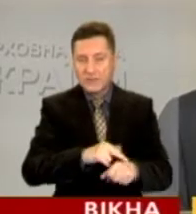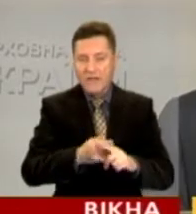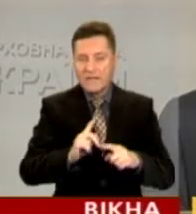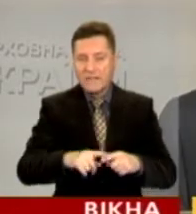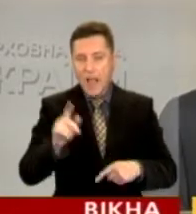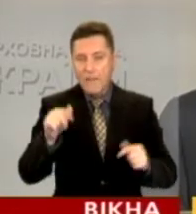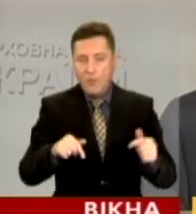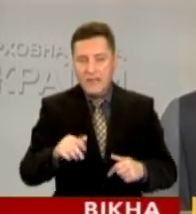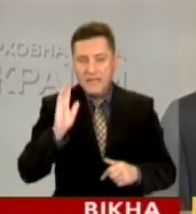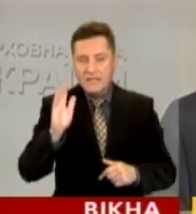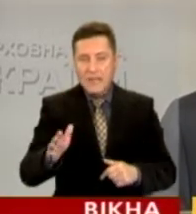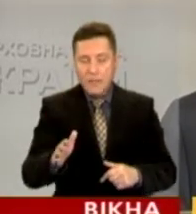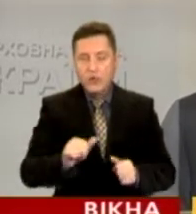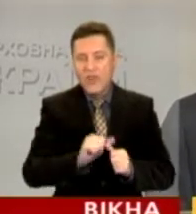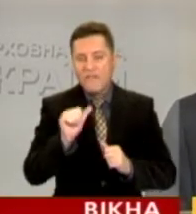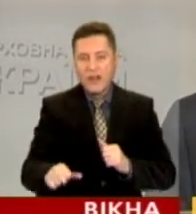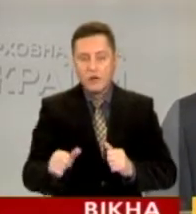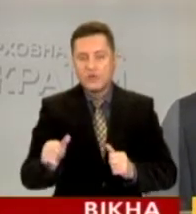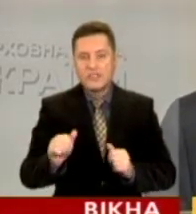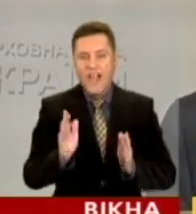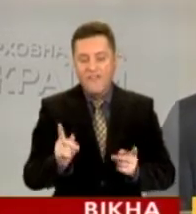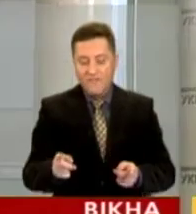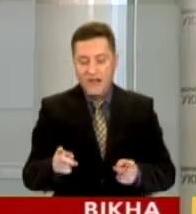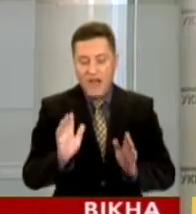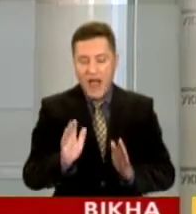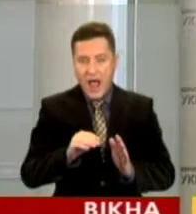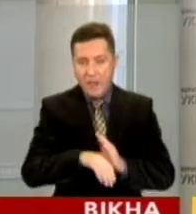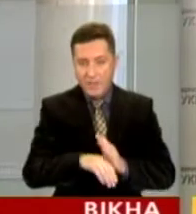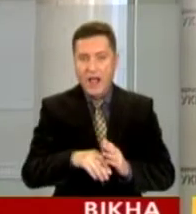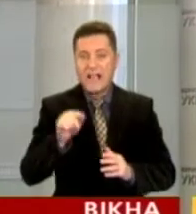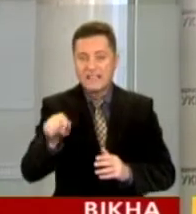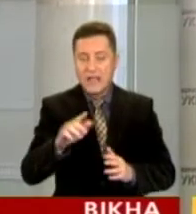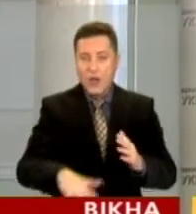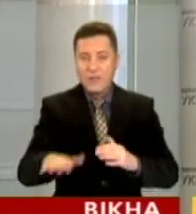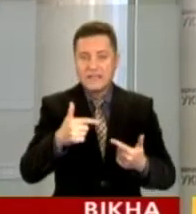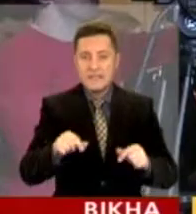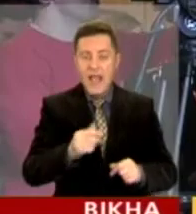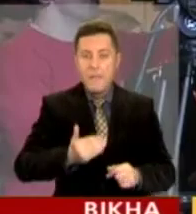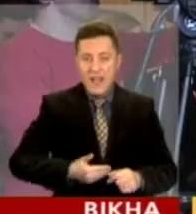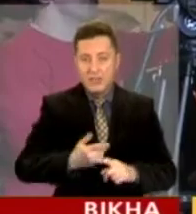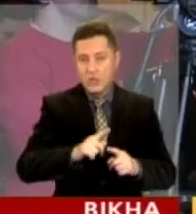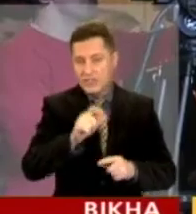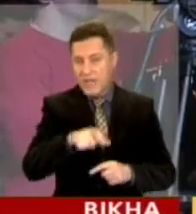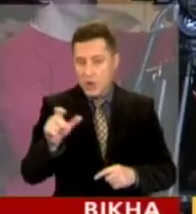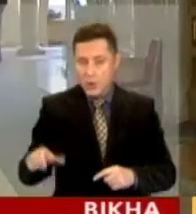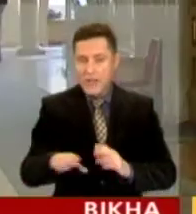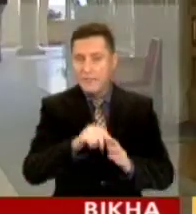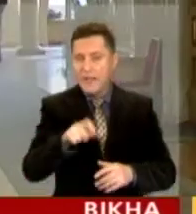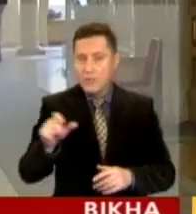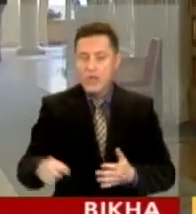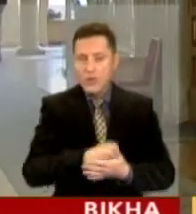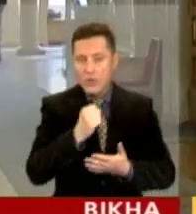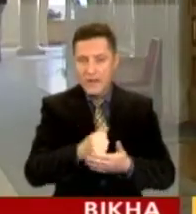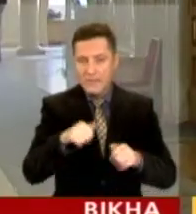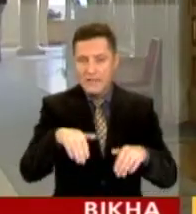буде відбуватися виключно тільки в рамках тих областей, де мешкають ці мобілізовані люди. Крім того, депутати ухвалили